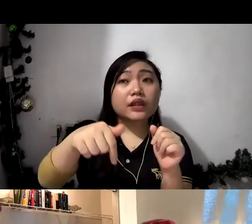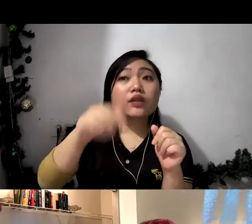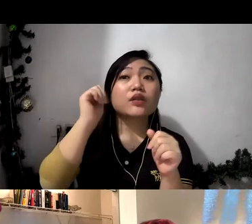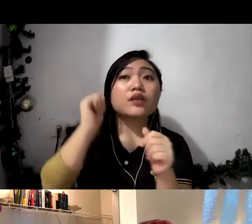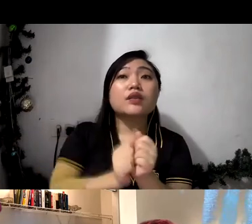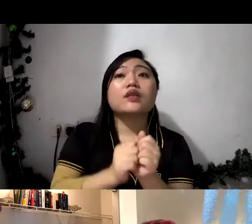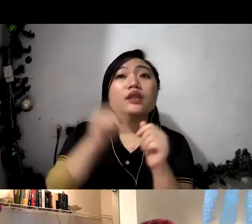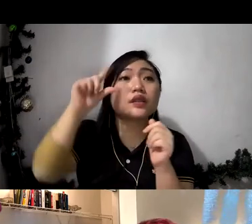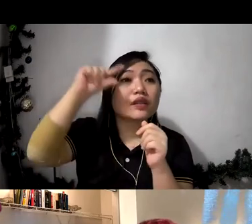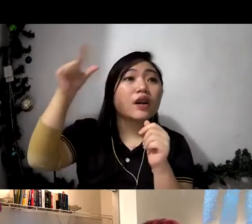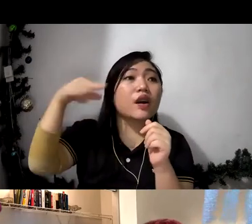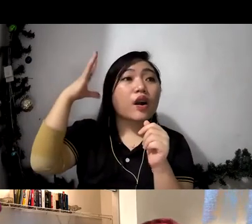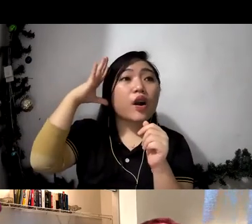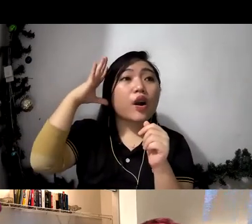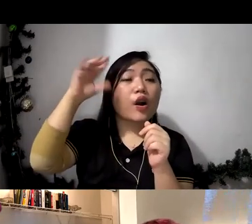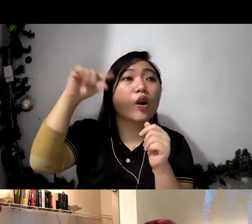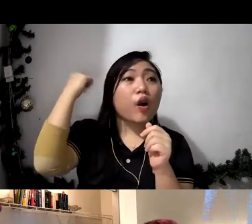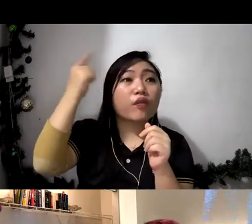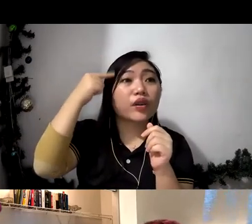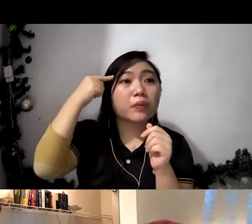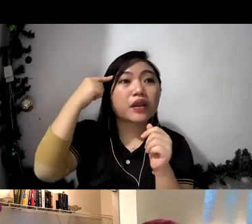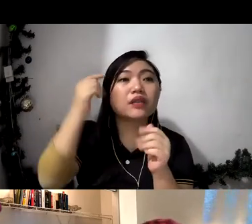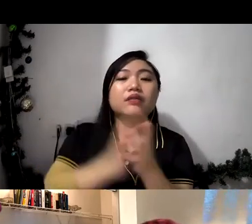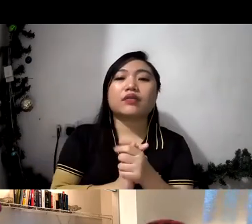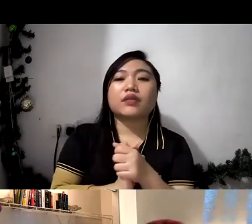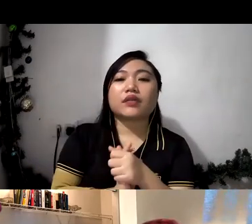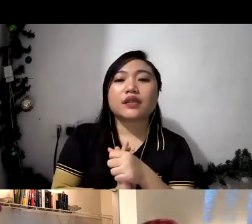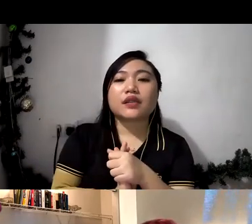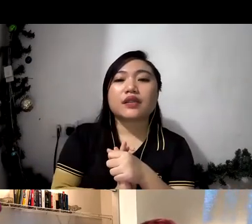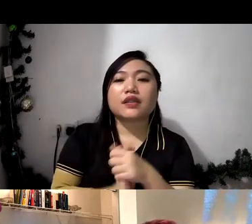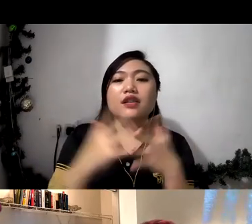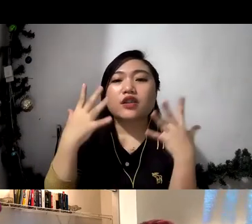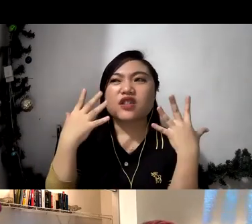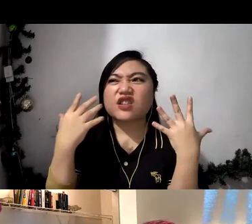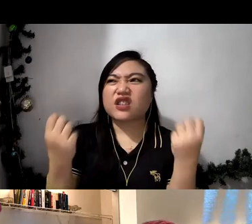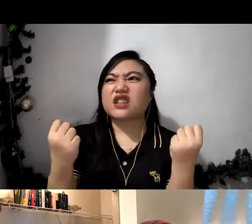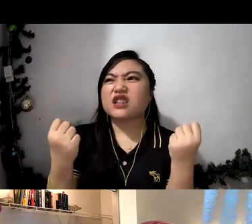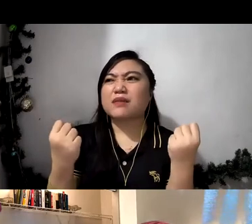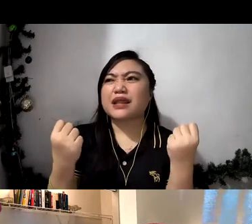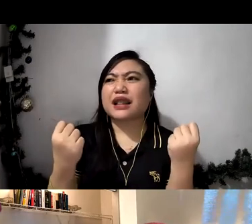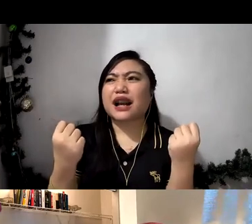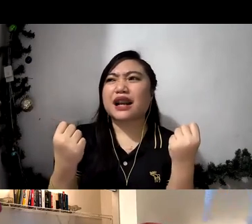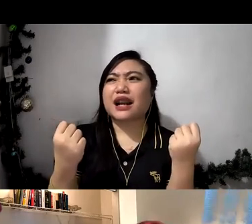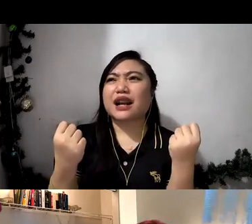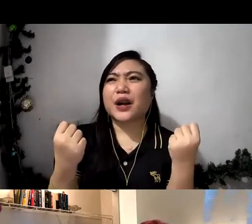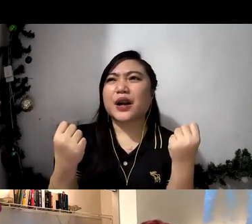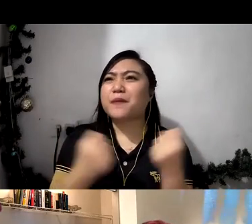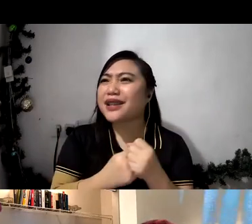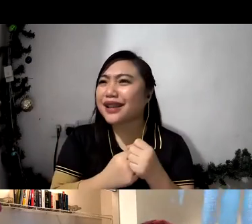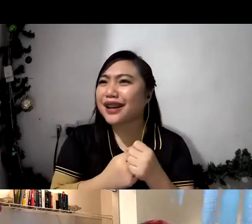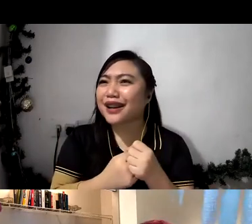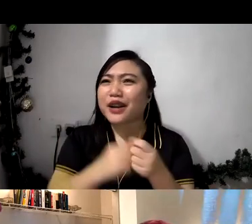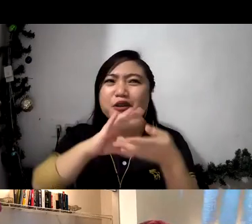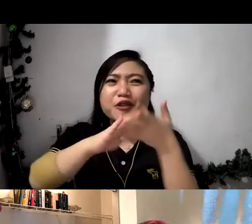na matatag, maginhawa at panatag na buhay by 2040. Yan ang ambisyon, no? ng